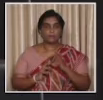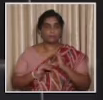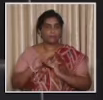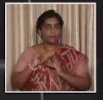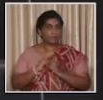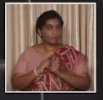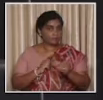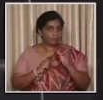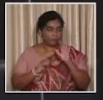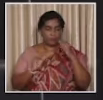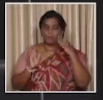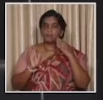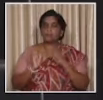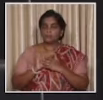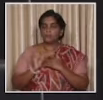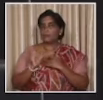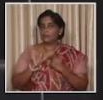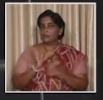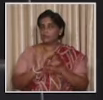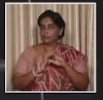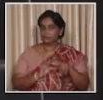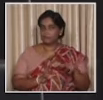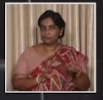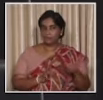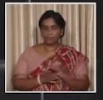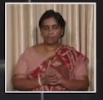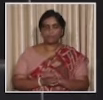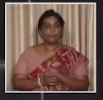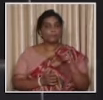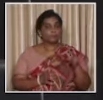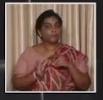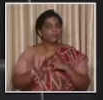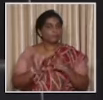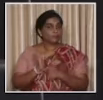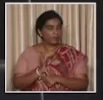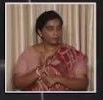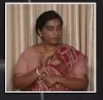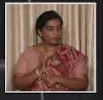ක්‍රියාත්මක වීම පිළිබඳව පනතක් තිබෙනවා. ඒ පනතේ